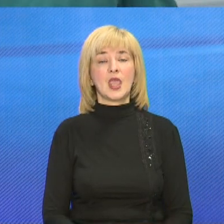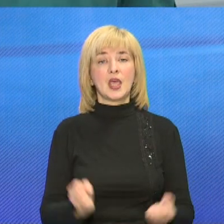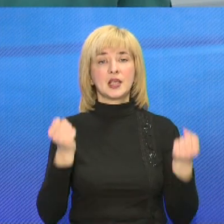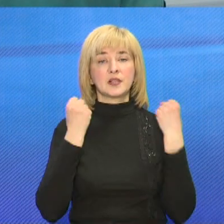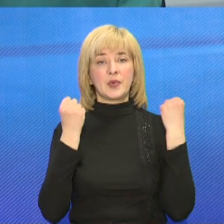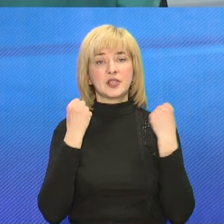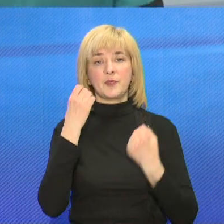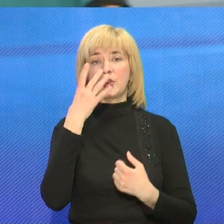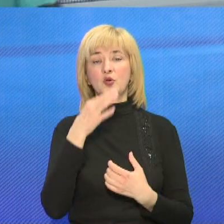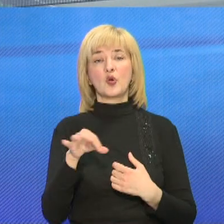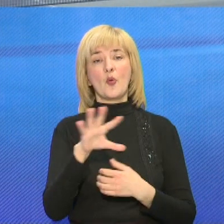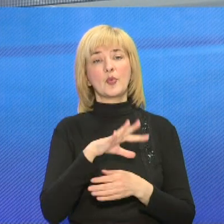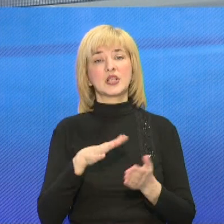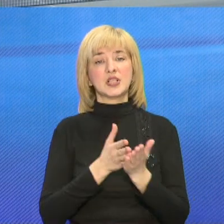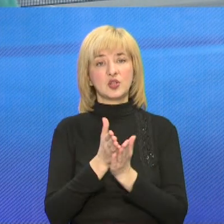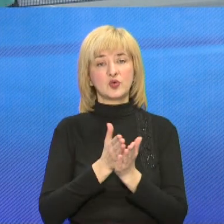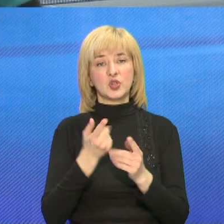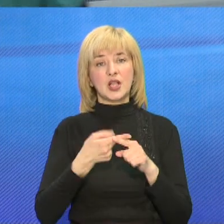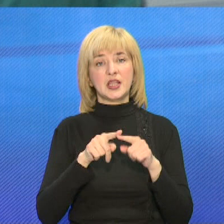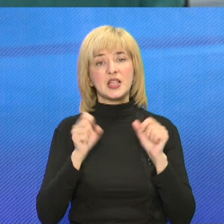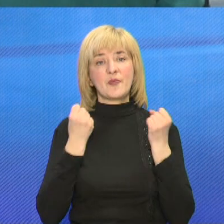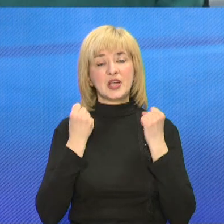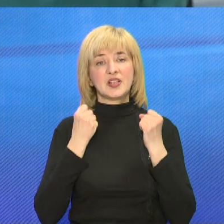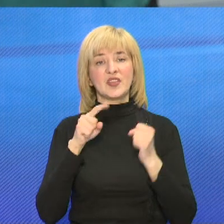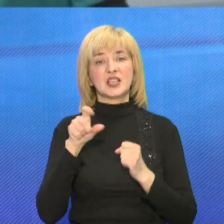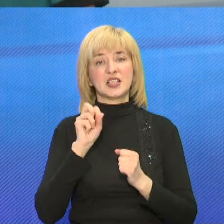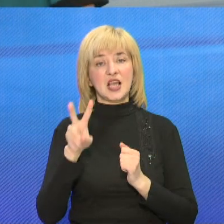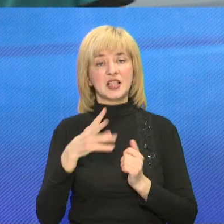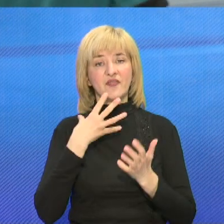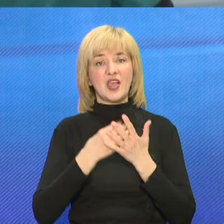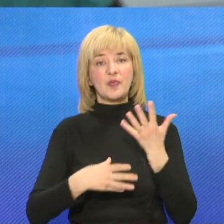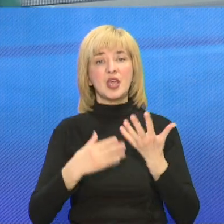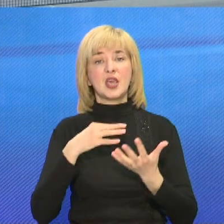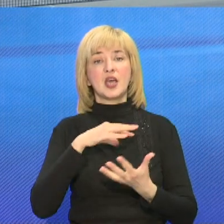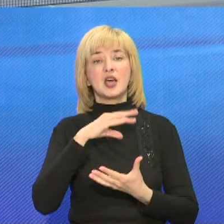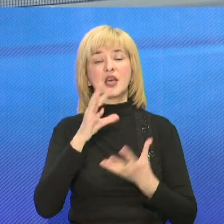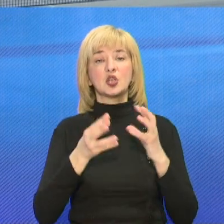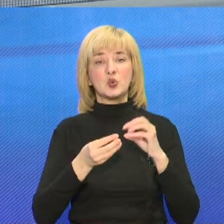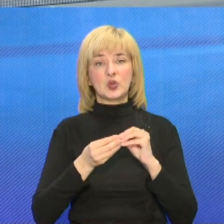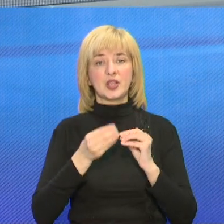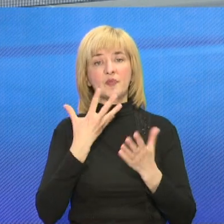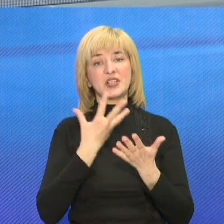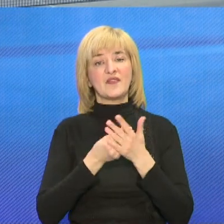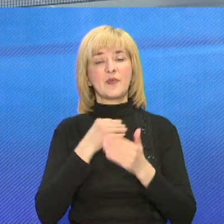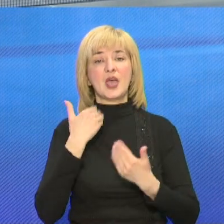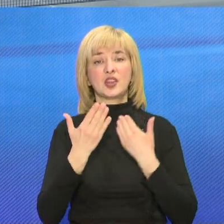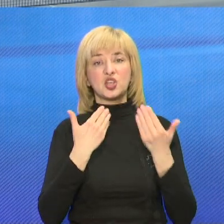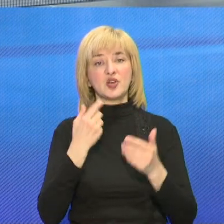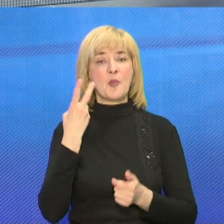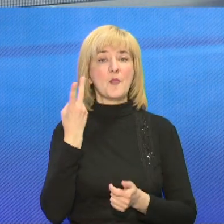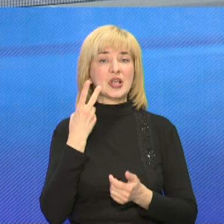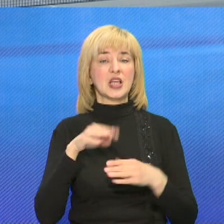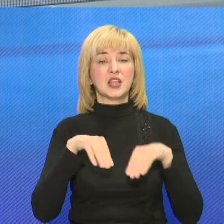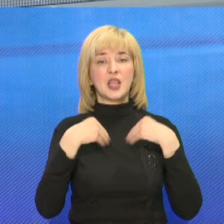Спортсмены Гродненской области заслужили этот спортивный зал своими результатами, своим отношением. Они постоянно дают хороших